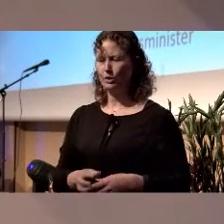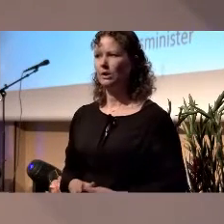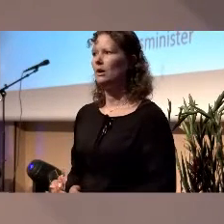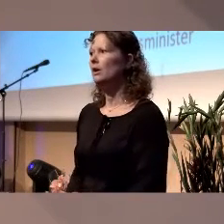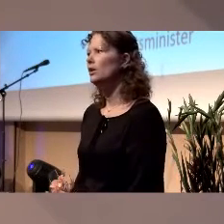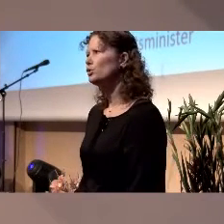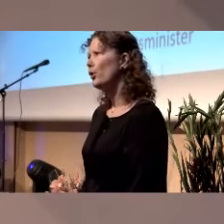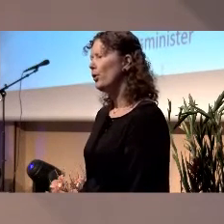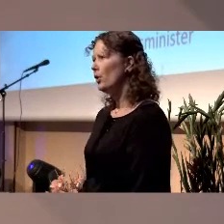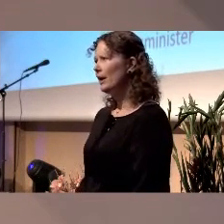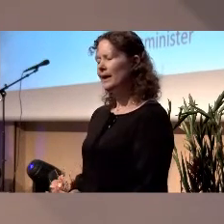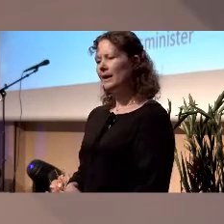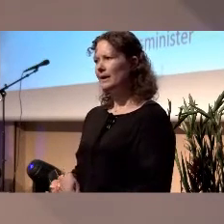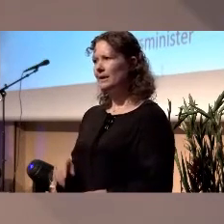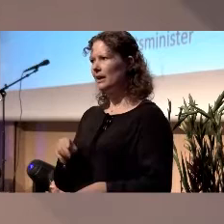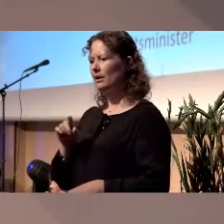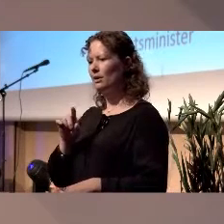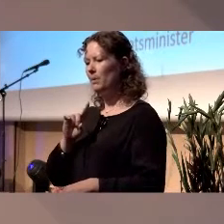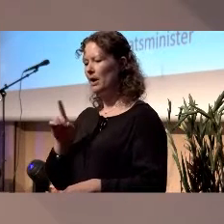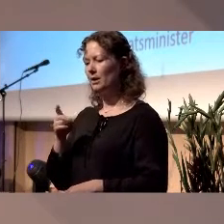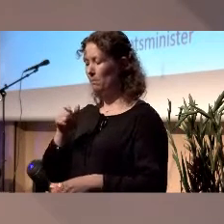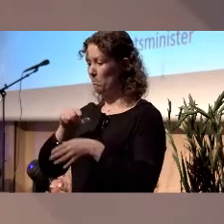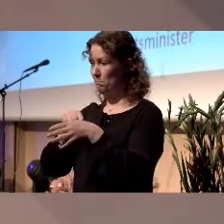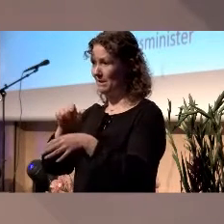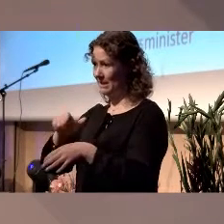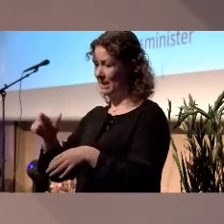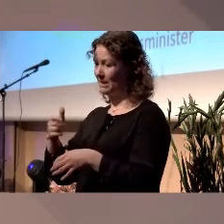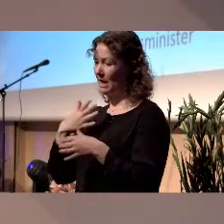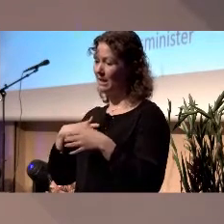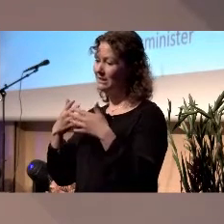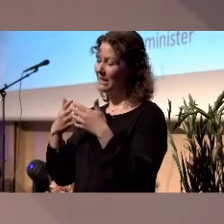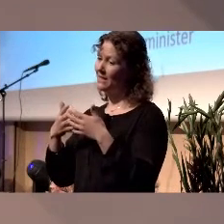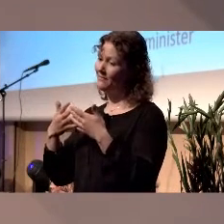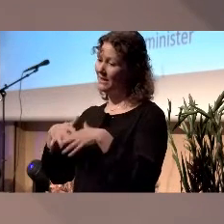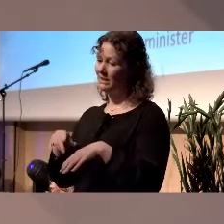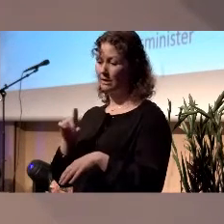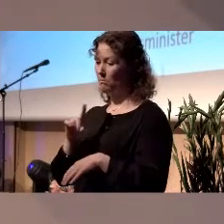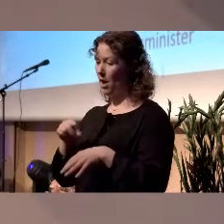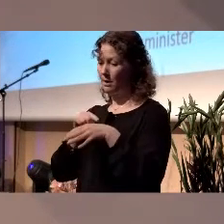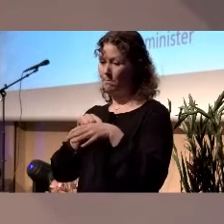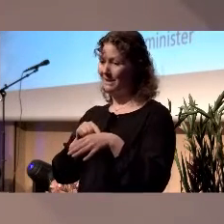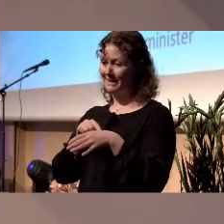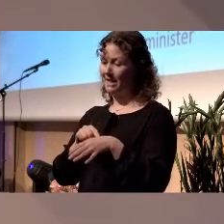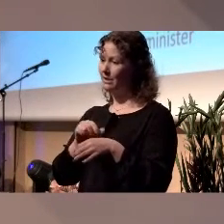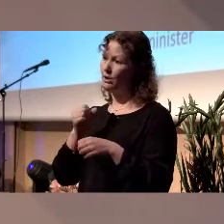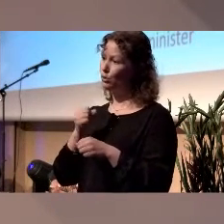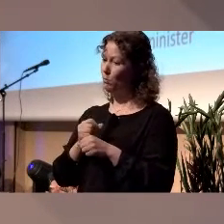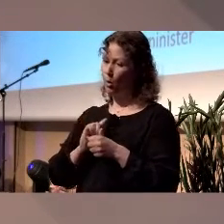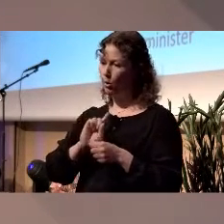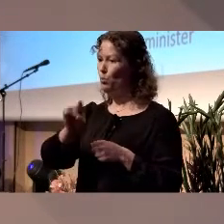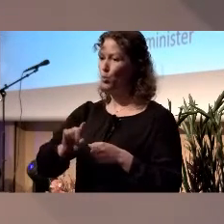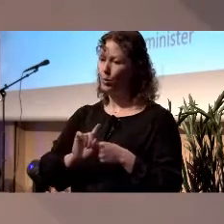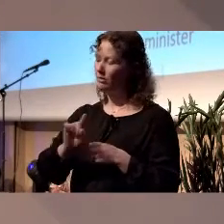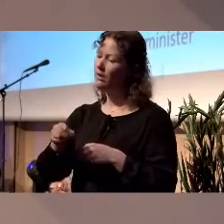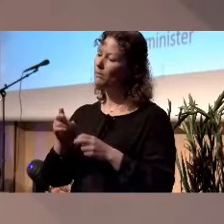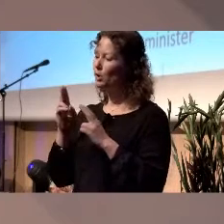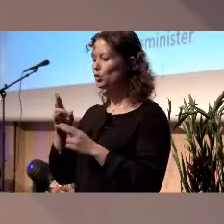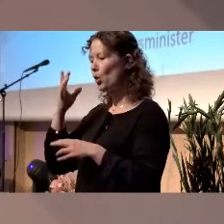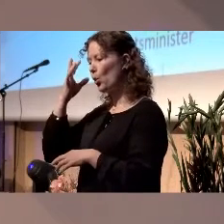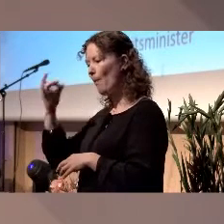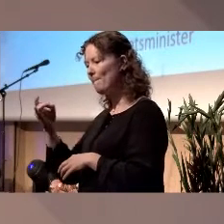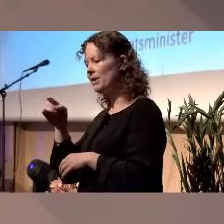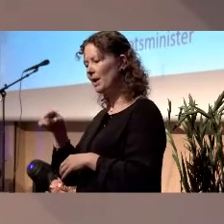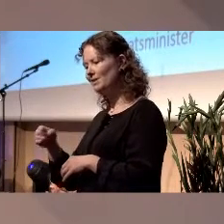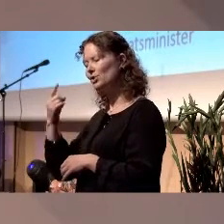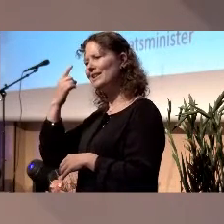Det er ikke bare i pasientenes helsevesen, så det er altså ikke sånn at det er bare pasientene som må være mobile, men det må også kompetansen